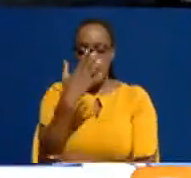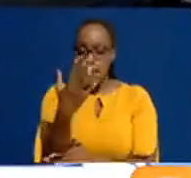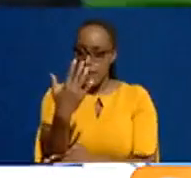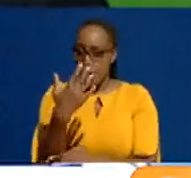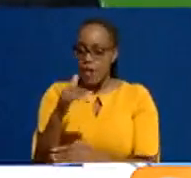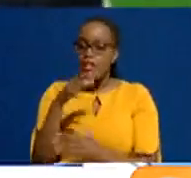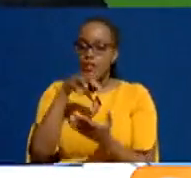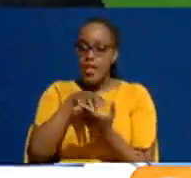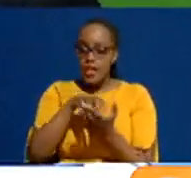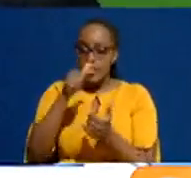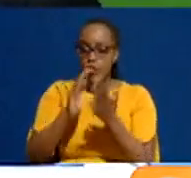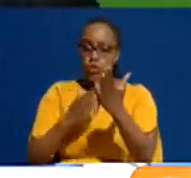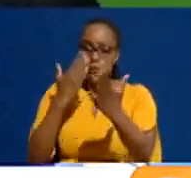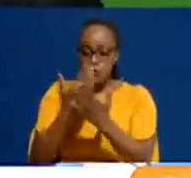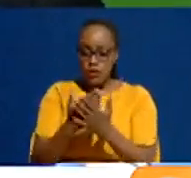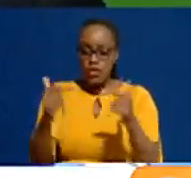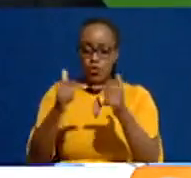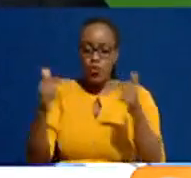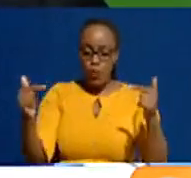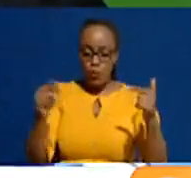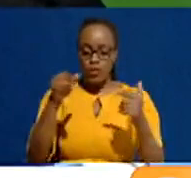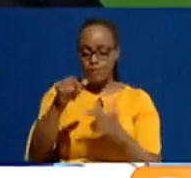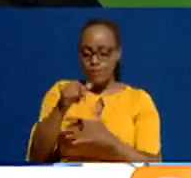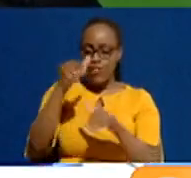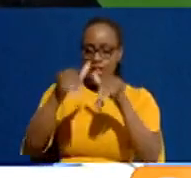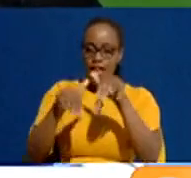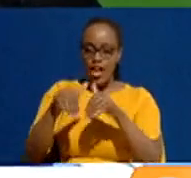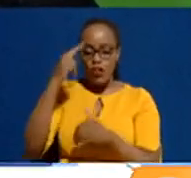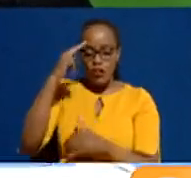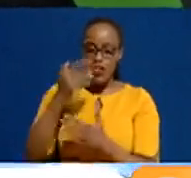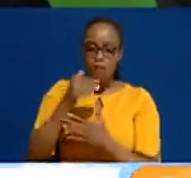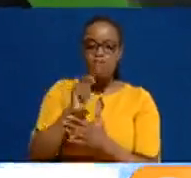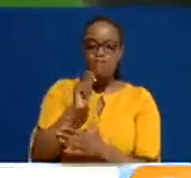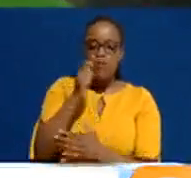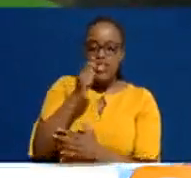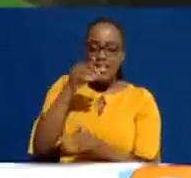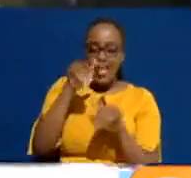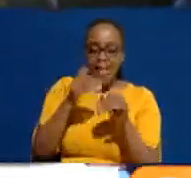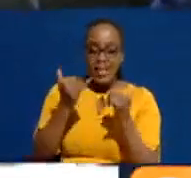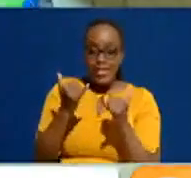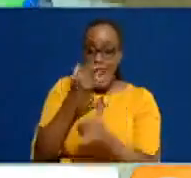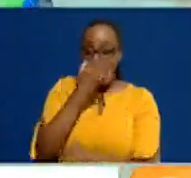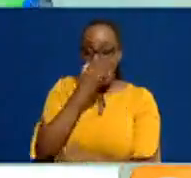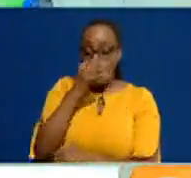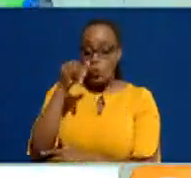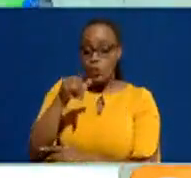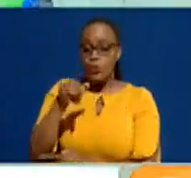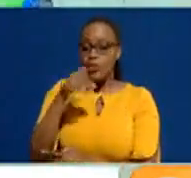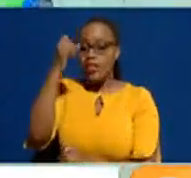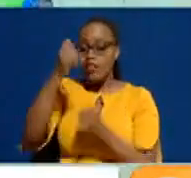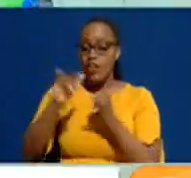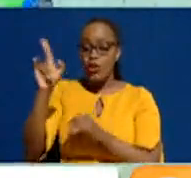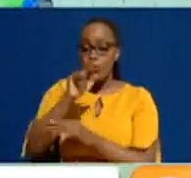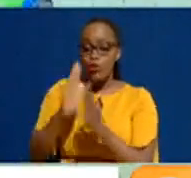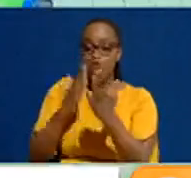kesi zilizowasilishwa za kupinga matokeo ya uchaguzi wa rais mteule William Ruto, na leo ilikuwa siku ya mwisho